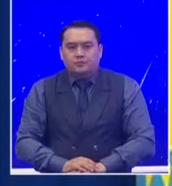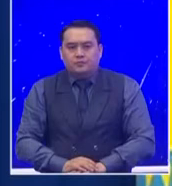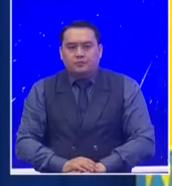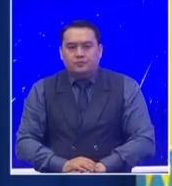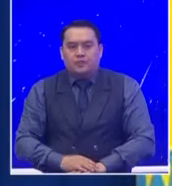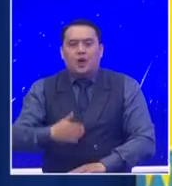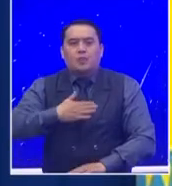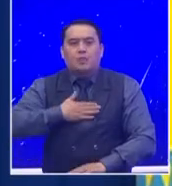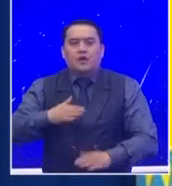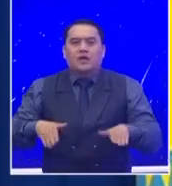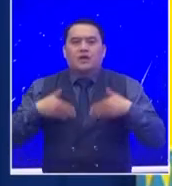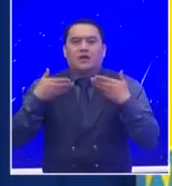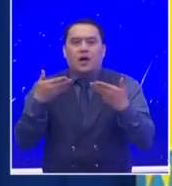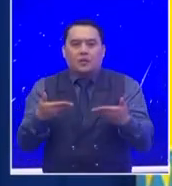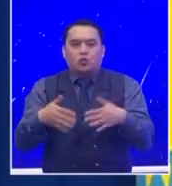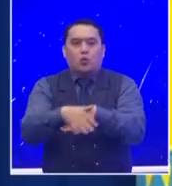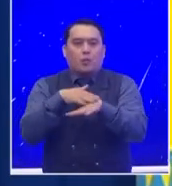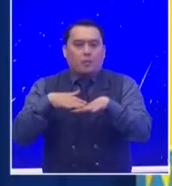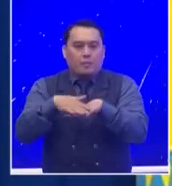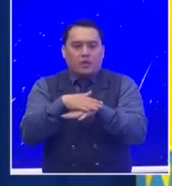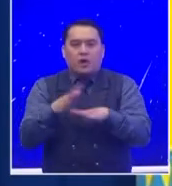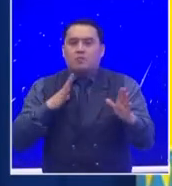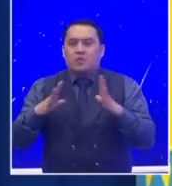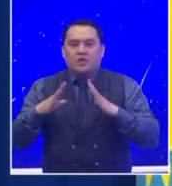Мы рекомендуем нашим гражданам прежде всего не